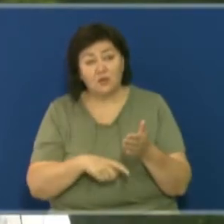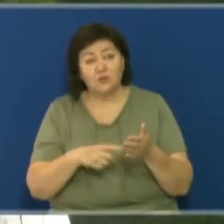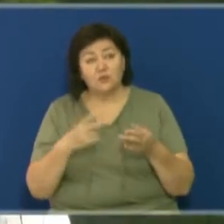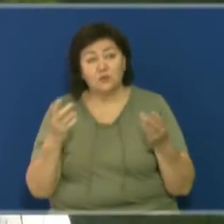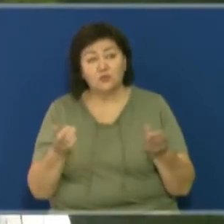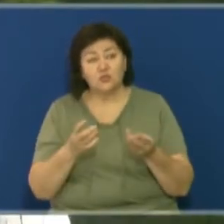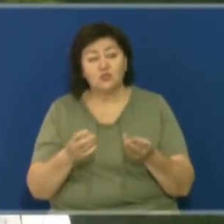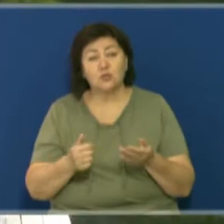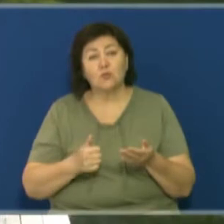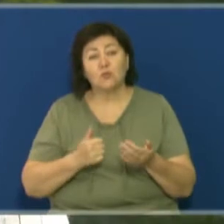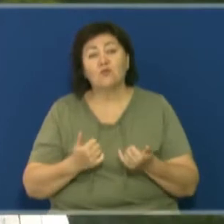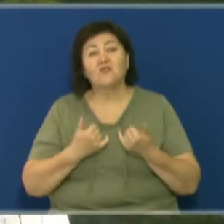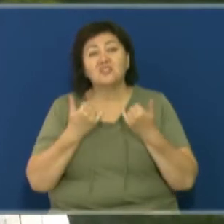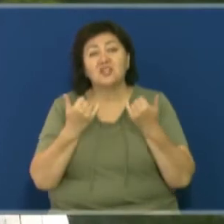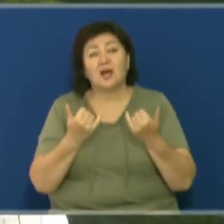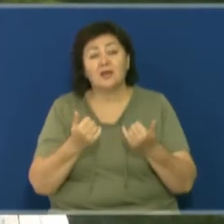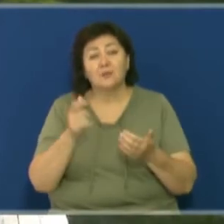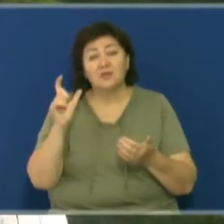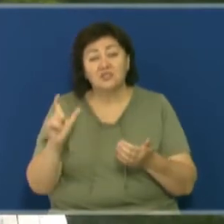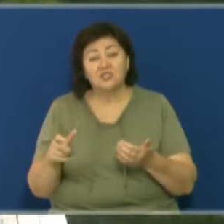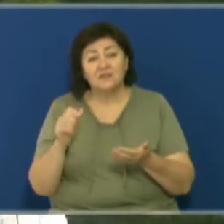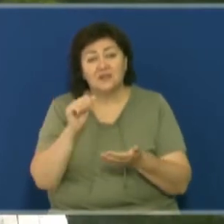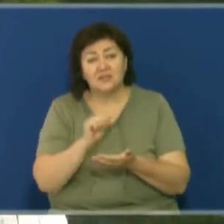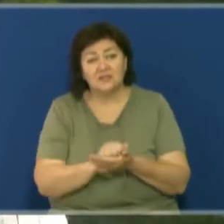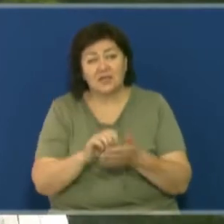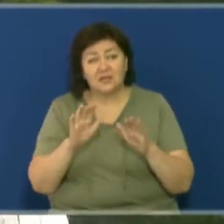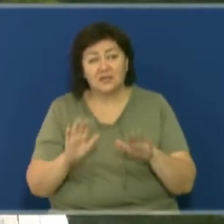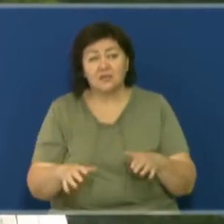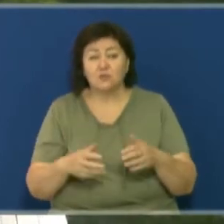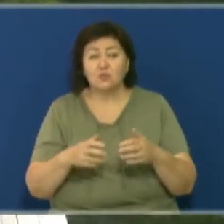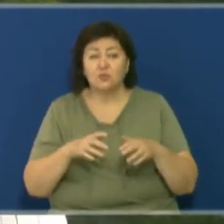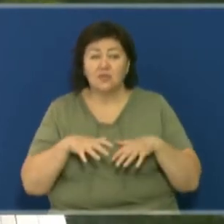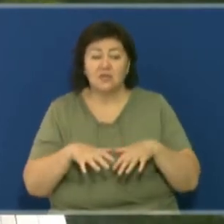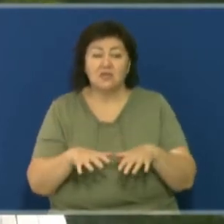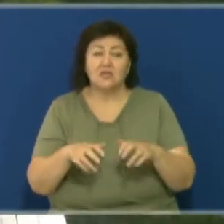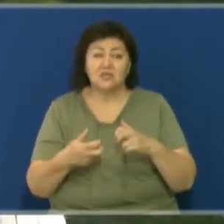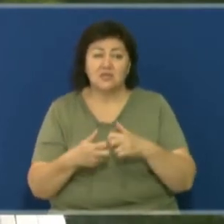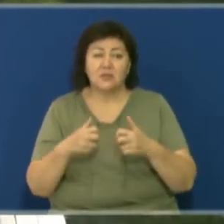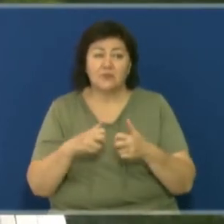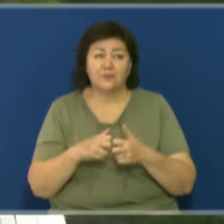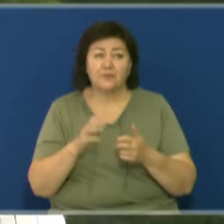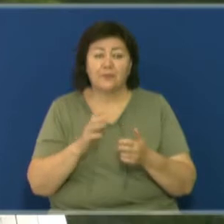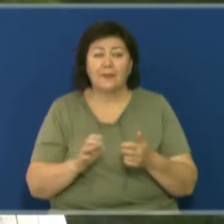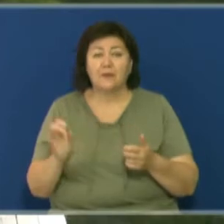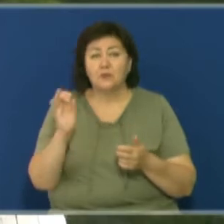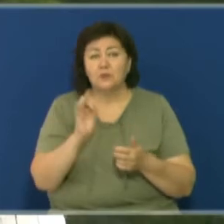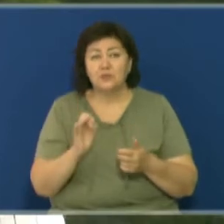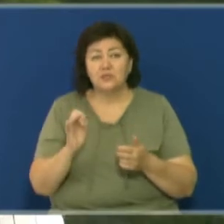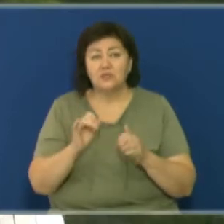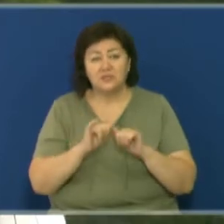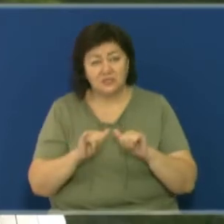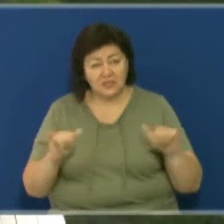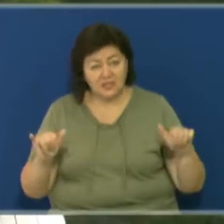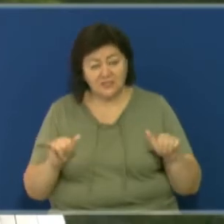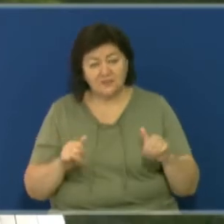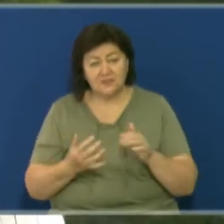человек занял это место. Тот, кто будет с народом, будет решать проблемы веренного ему района. Кто заинтересован в развитии сельского хозяйства, в том